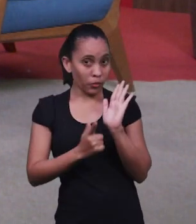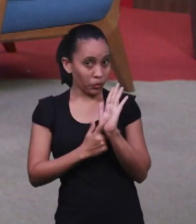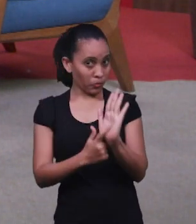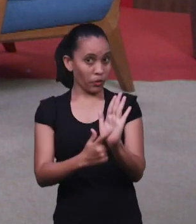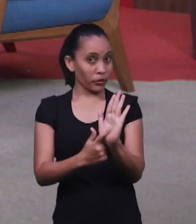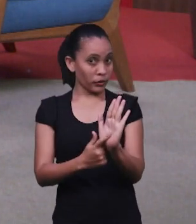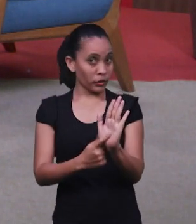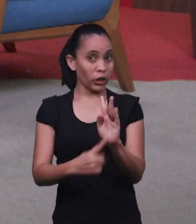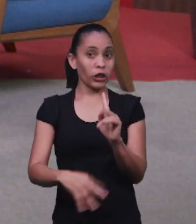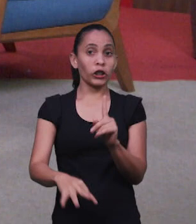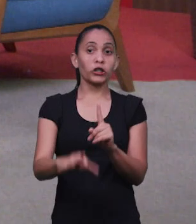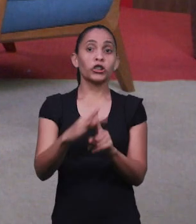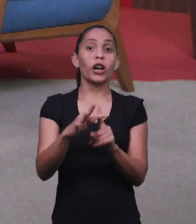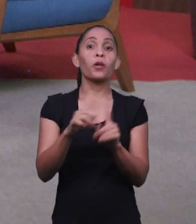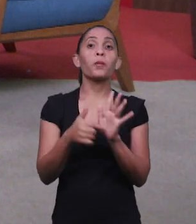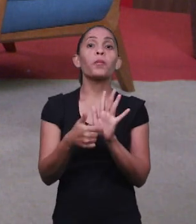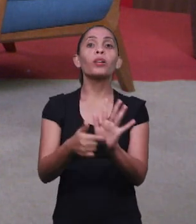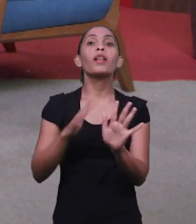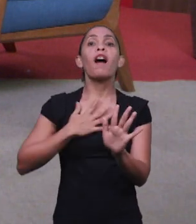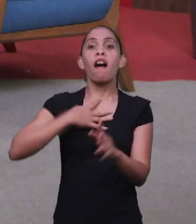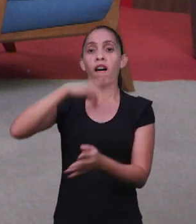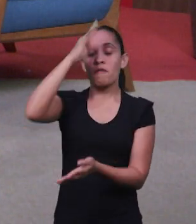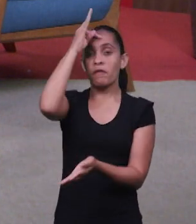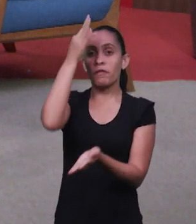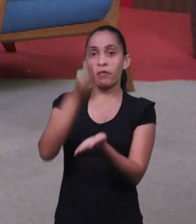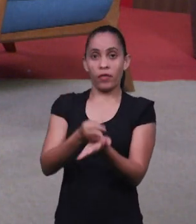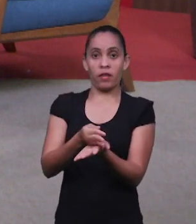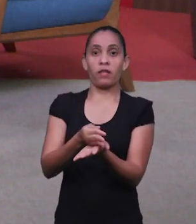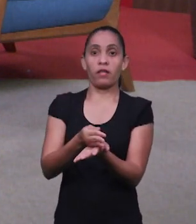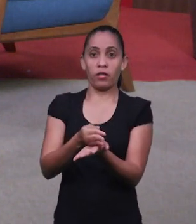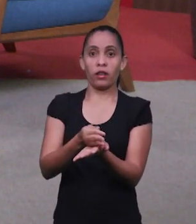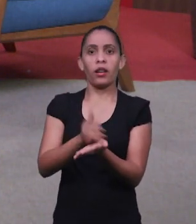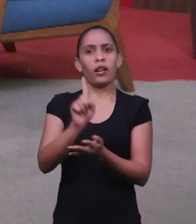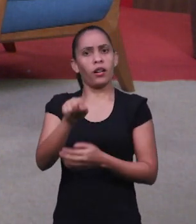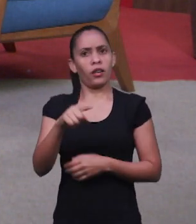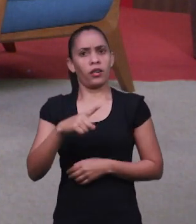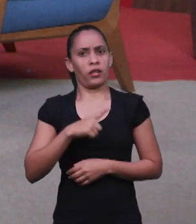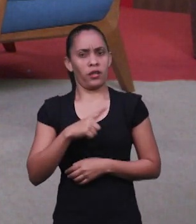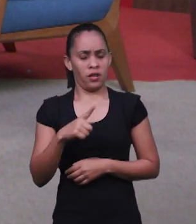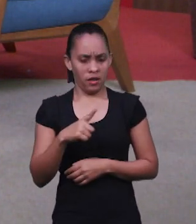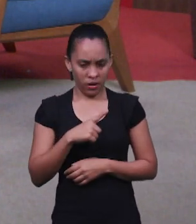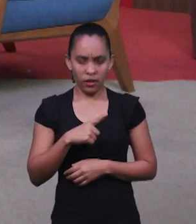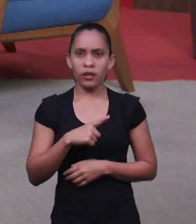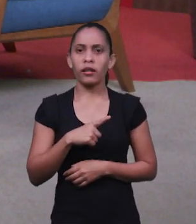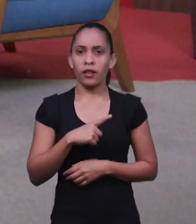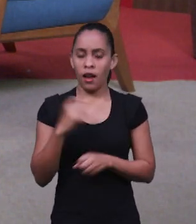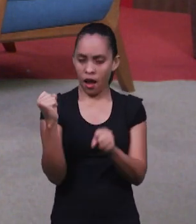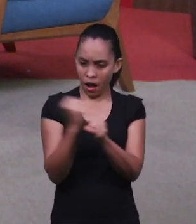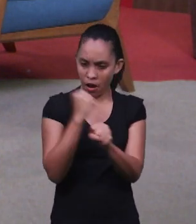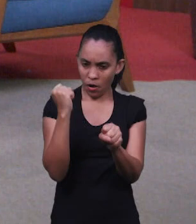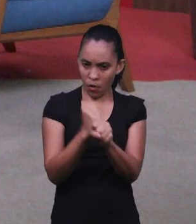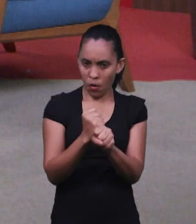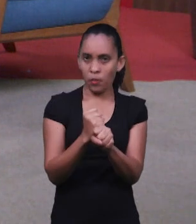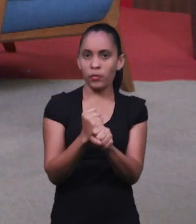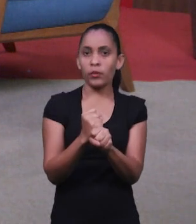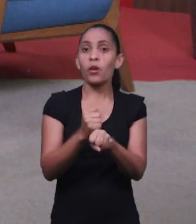dans la lettre à Jacques dit, vous avez la foi, montre-moi vos œuvres. c'est-à-dire c'est